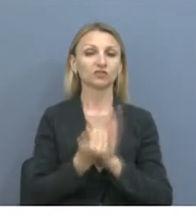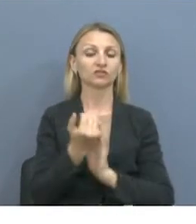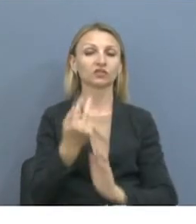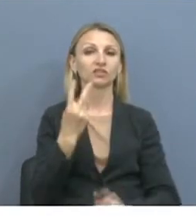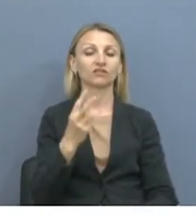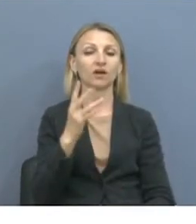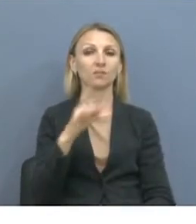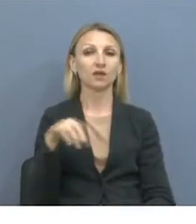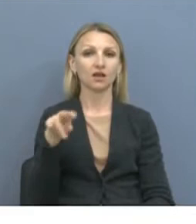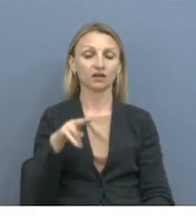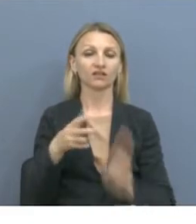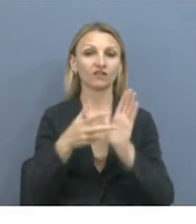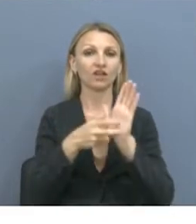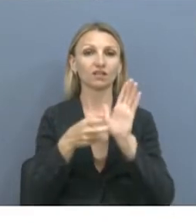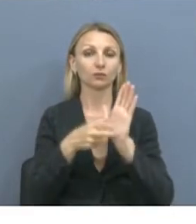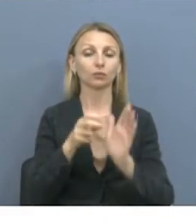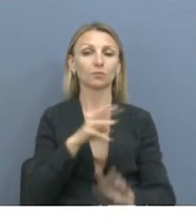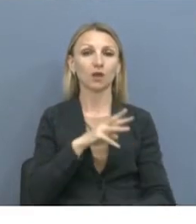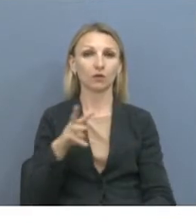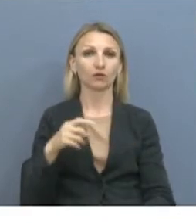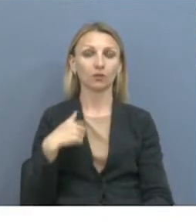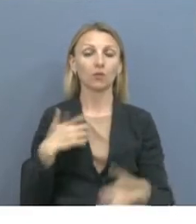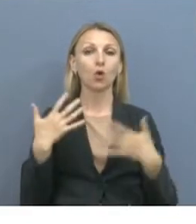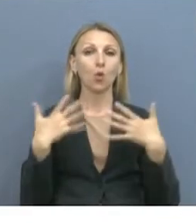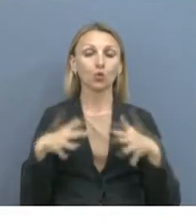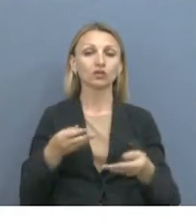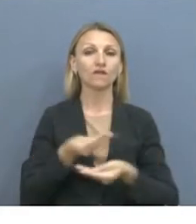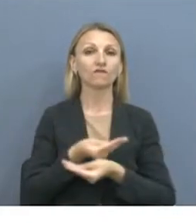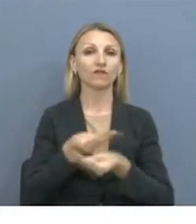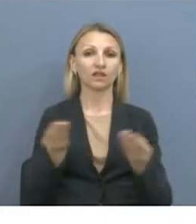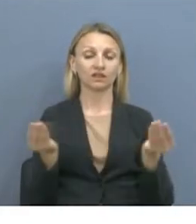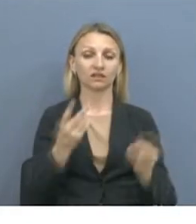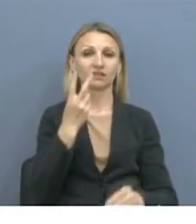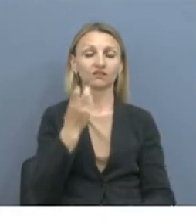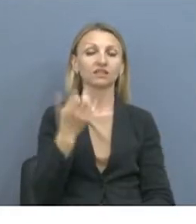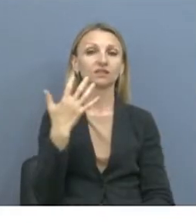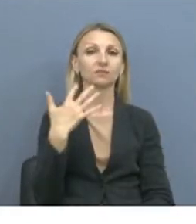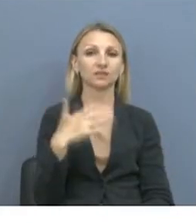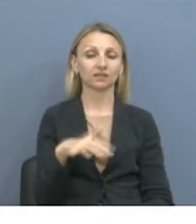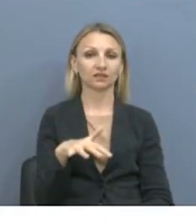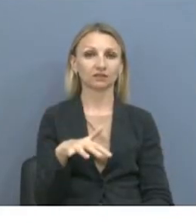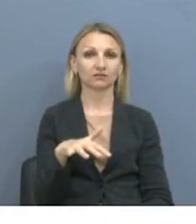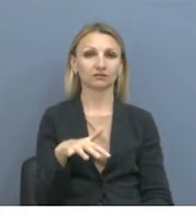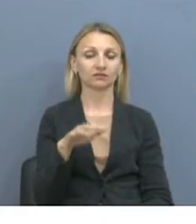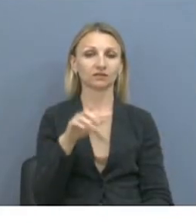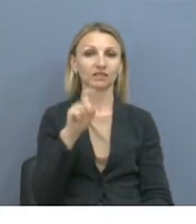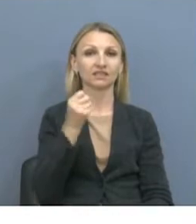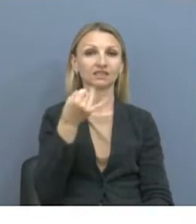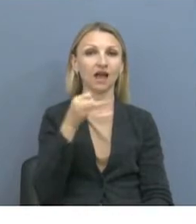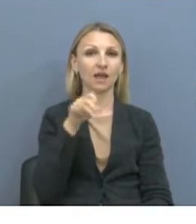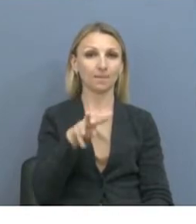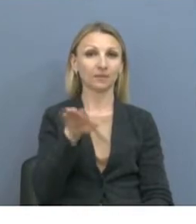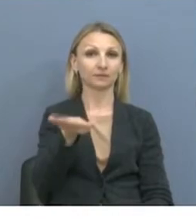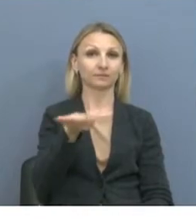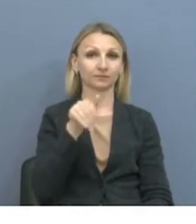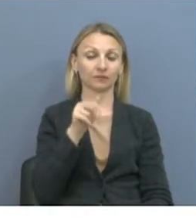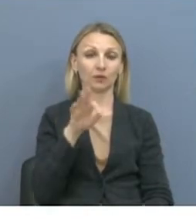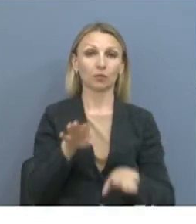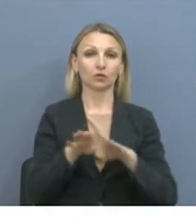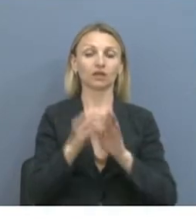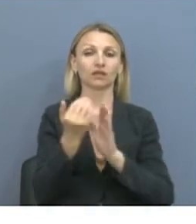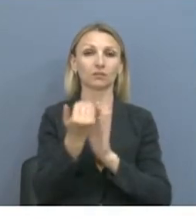миллиардов 800 миллионов тенге. Мы уже выдали около 250 займов по данной программе на сумму